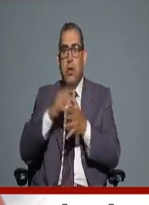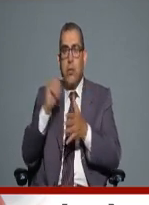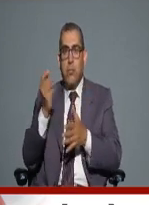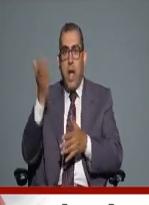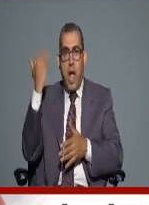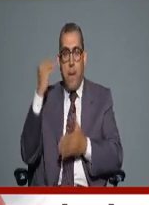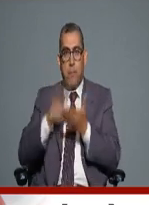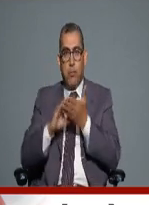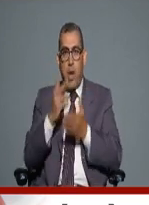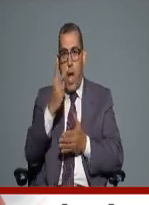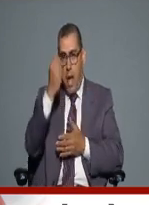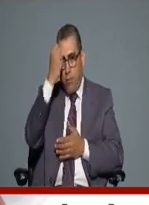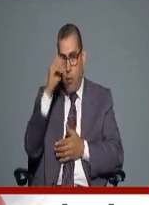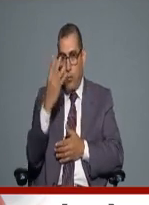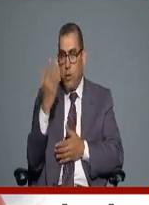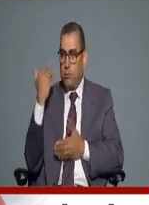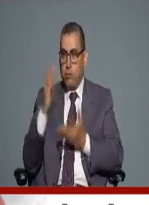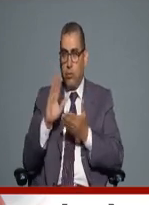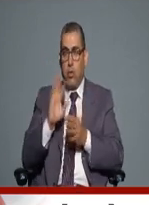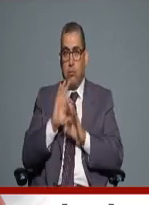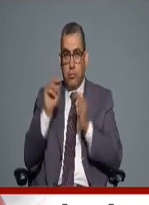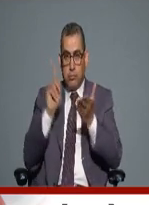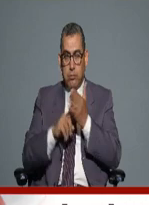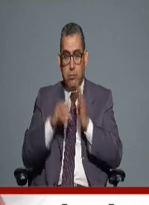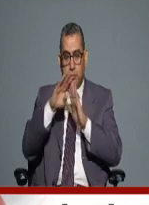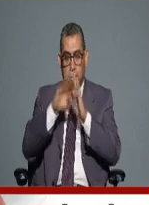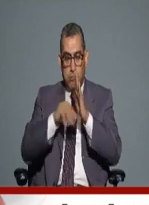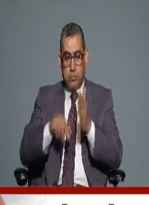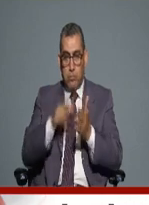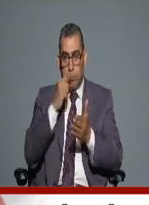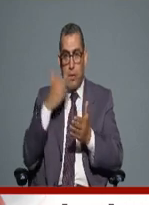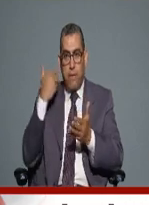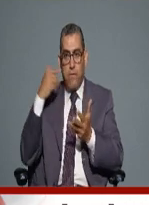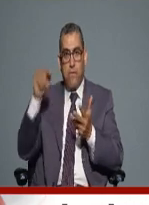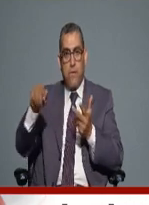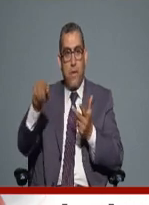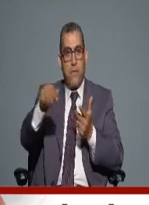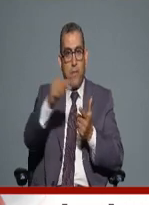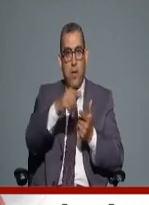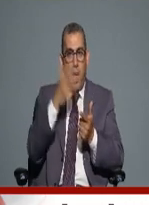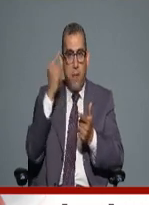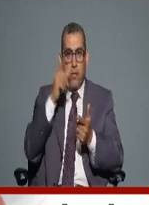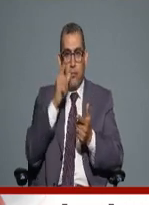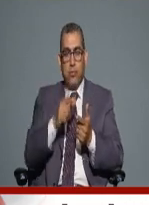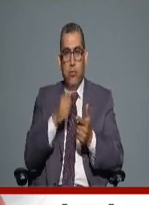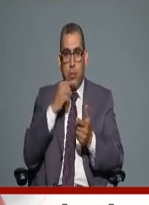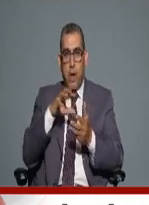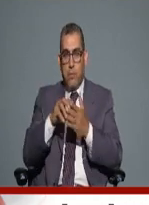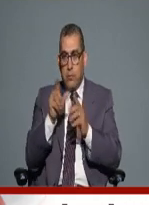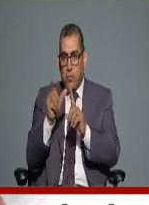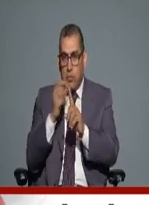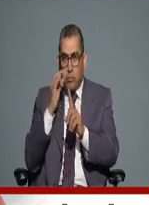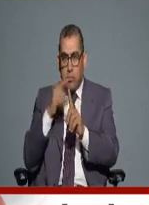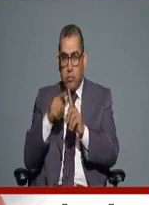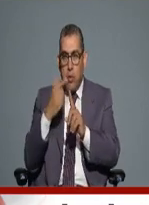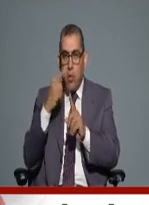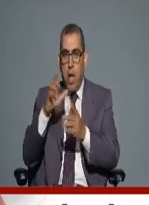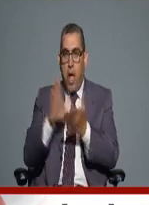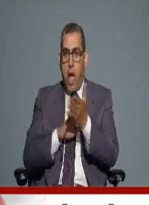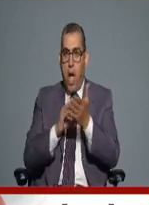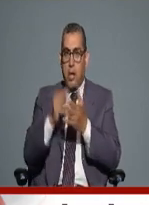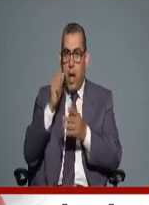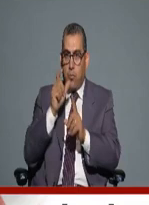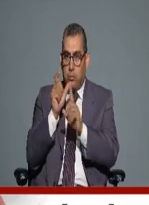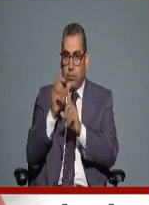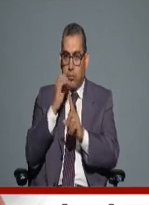قبل 2014، والدليل أن كان عندنا أماكن معرفة بالنسبة لنا هوت سبوتس أو أماكن ساخنة دايما